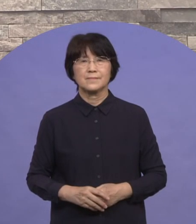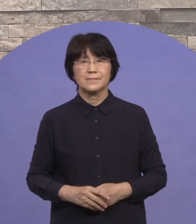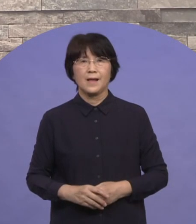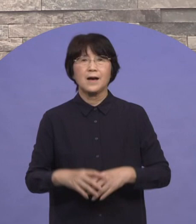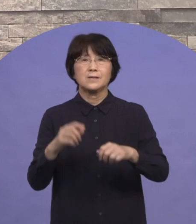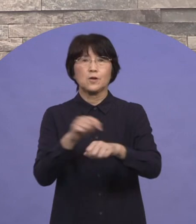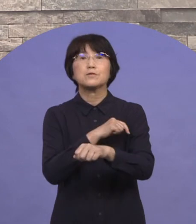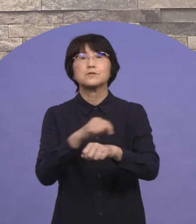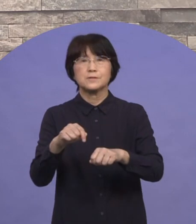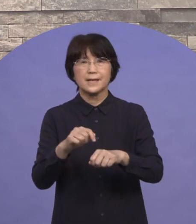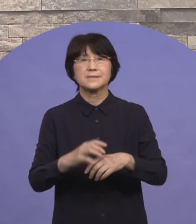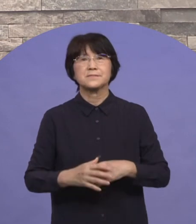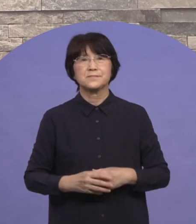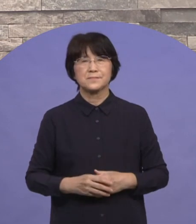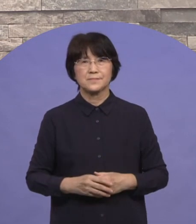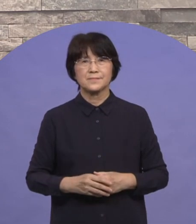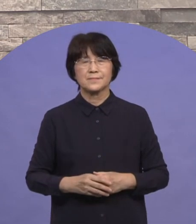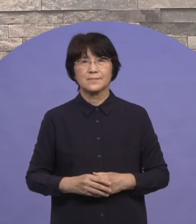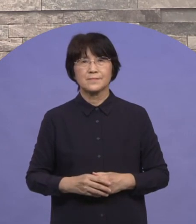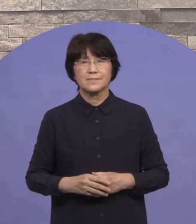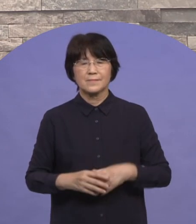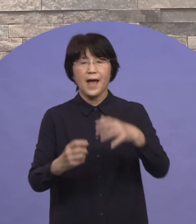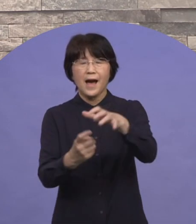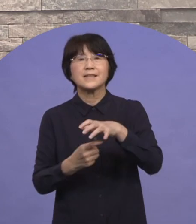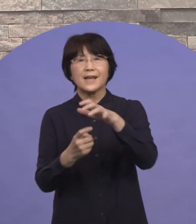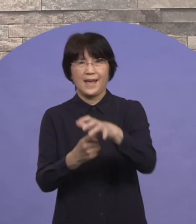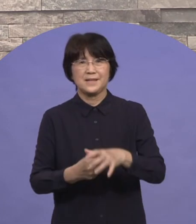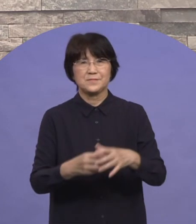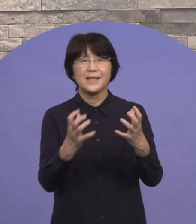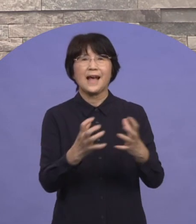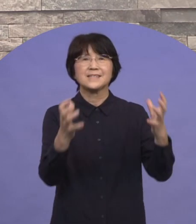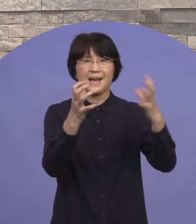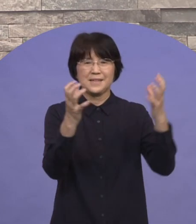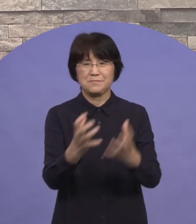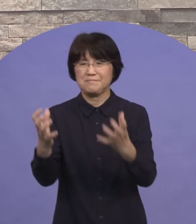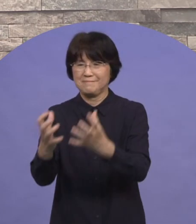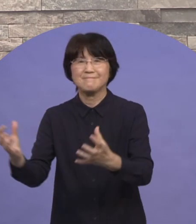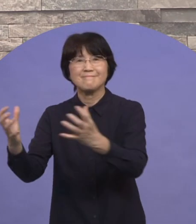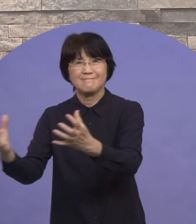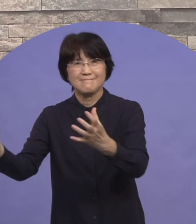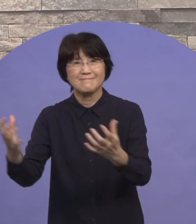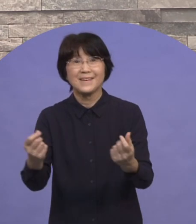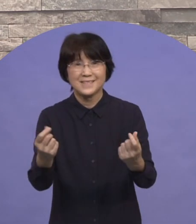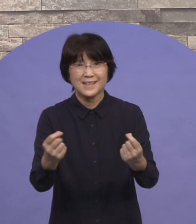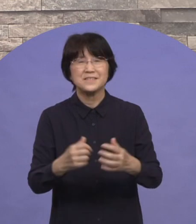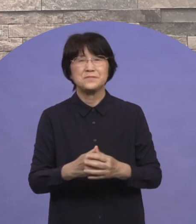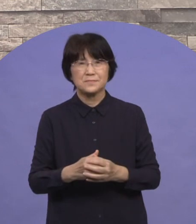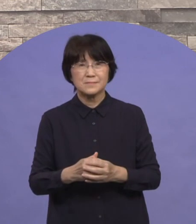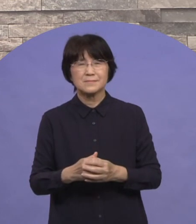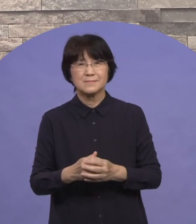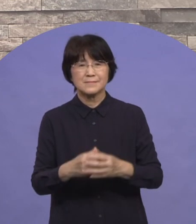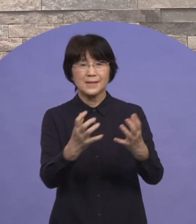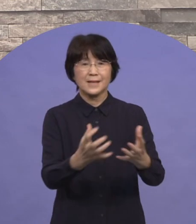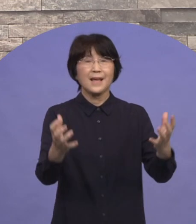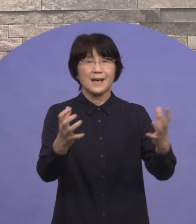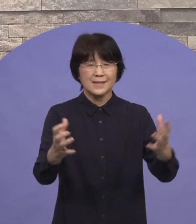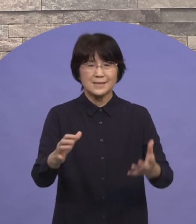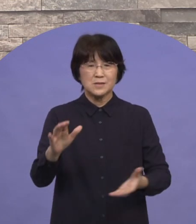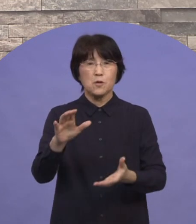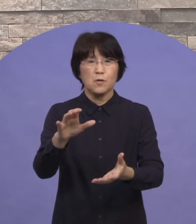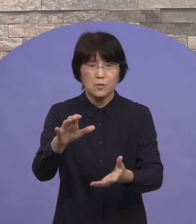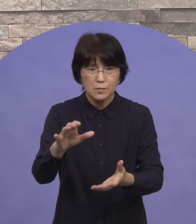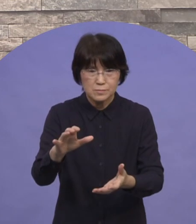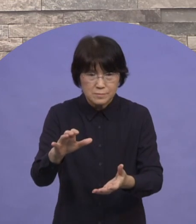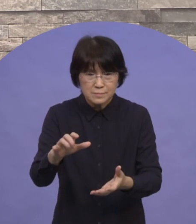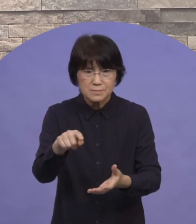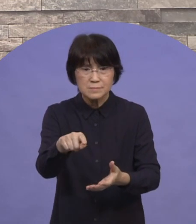特集のコーナーです。畑の作物がたくさん実ってきましたね。せっかく実った野菜を収穫し